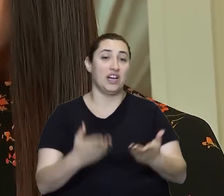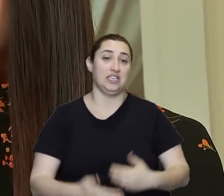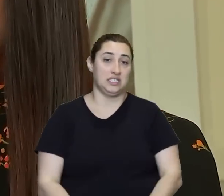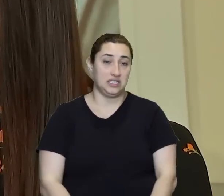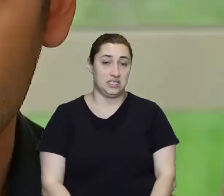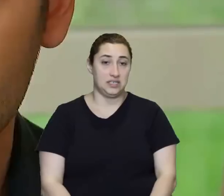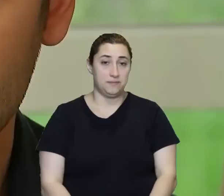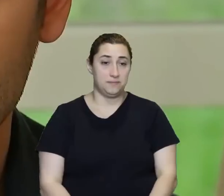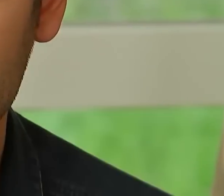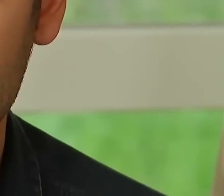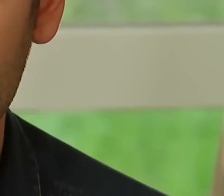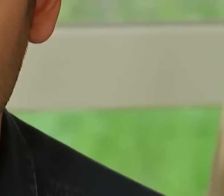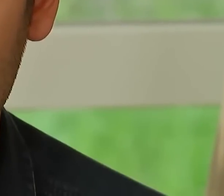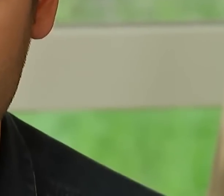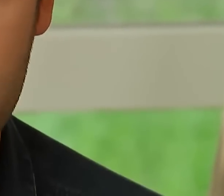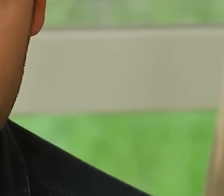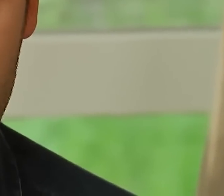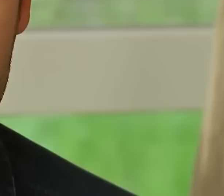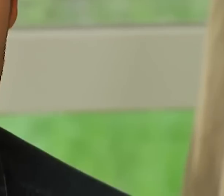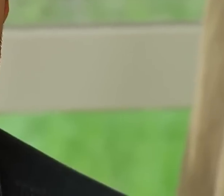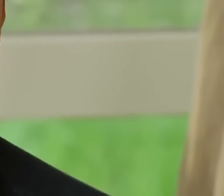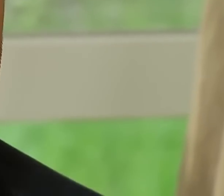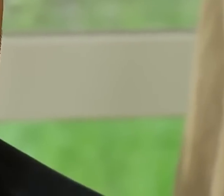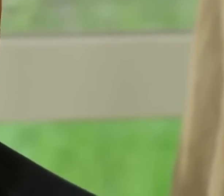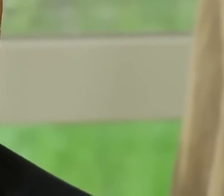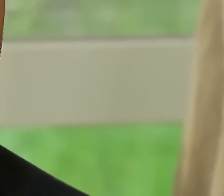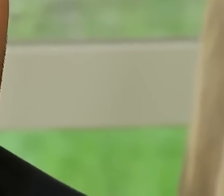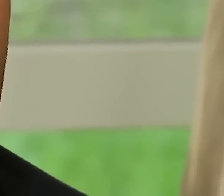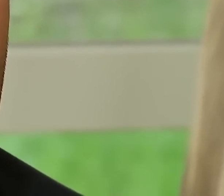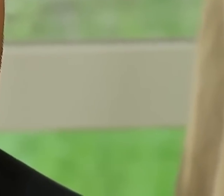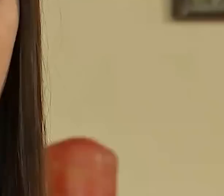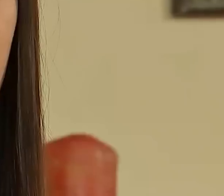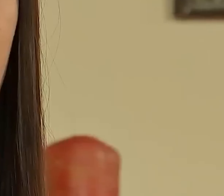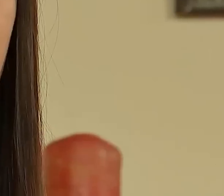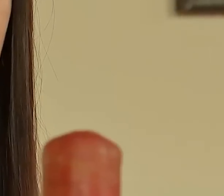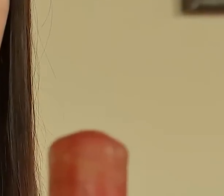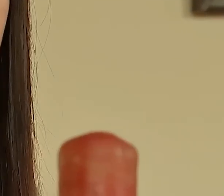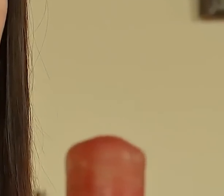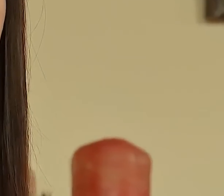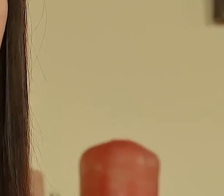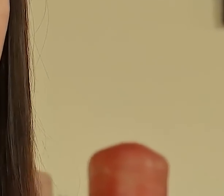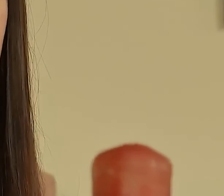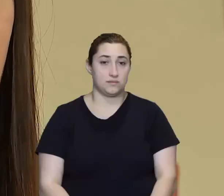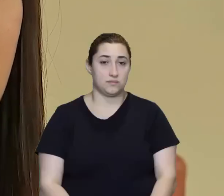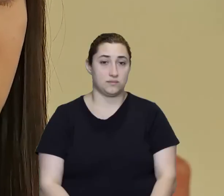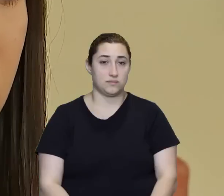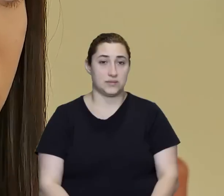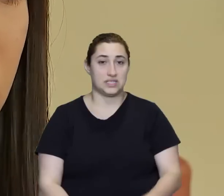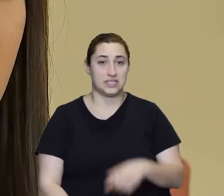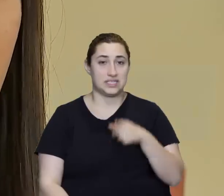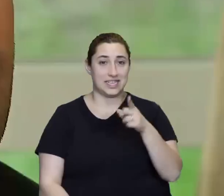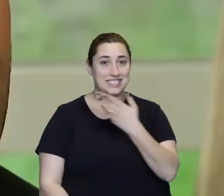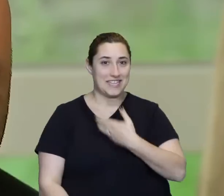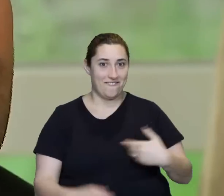getirir. Zehra'nın gözleri Ömer'e kaydı. Ömer de ona çevirdi başını. Zehra kaçırdı bakışlarını. Sen